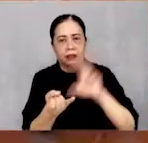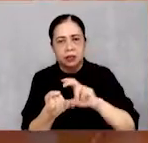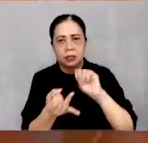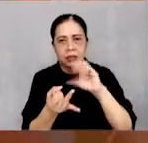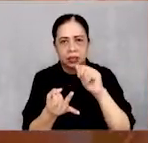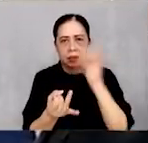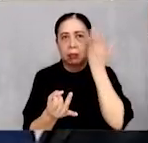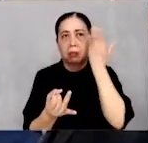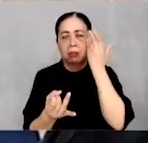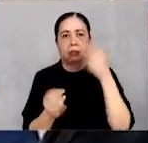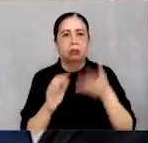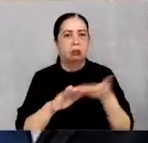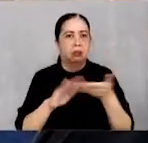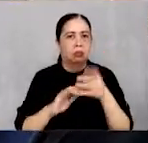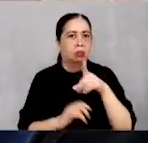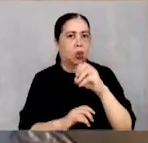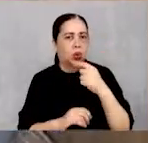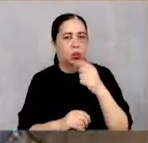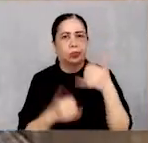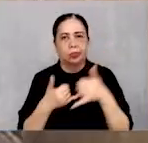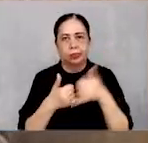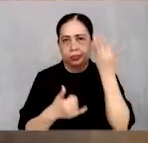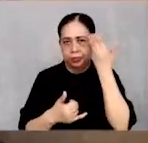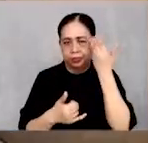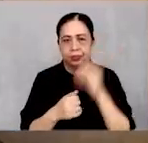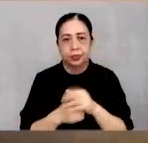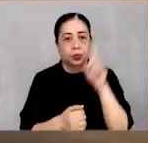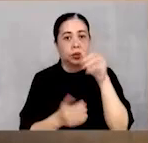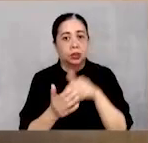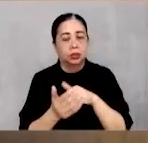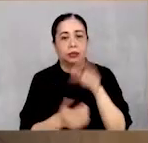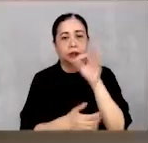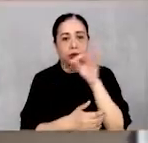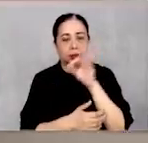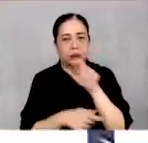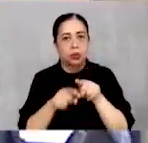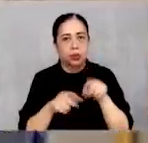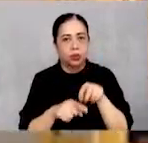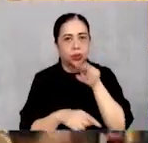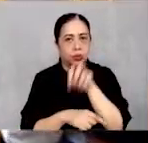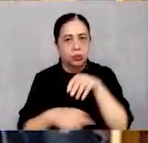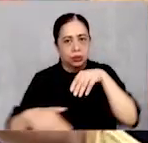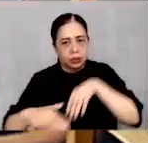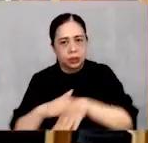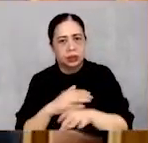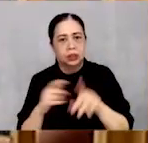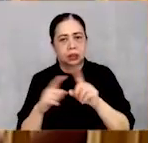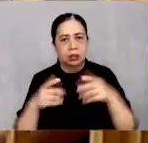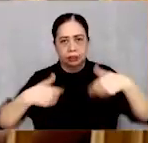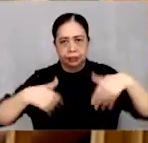guys ng mga legitimate online gaming. Nasa 1,000 Pinoy Pogo worker din ang naabutan sa raid, pero pinauwi na